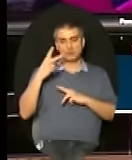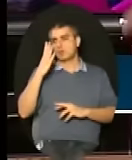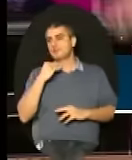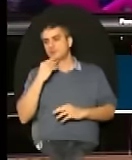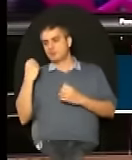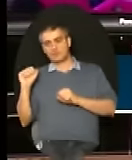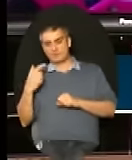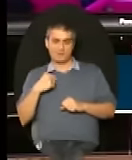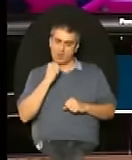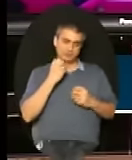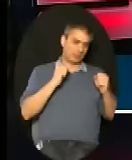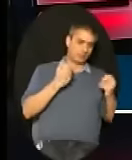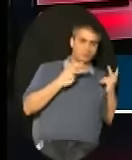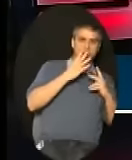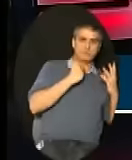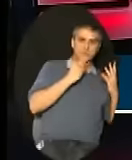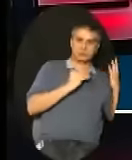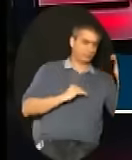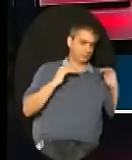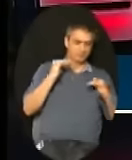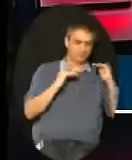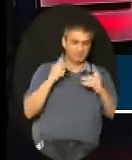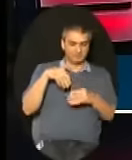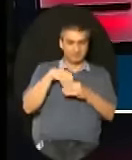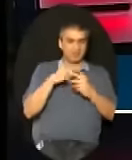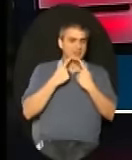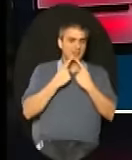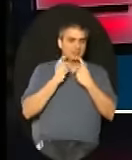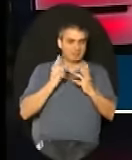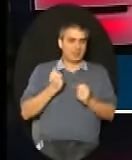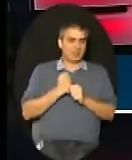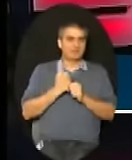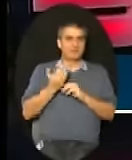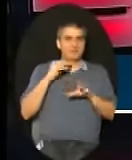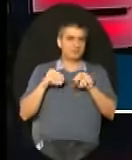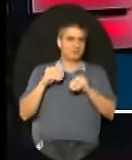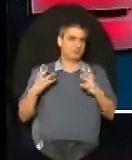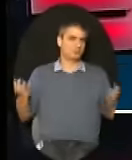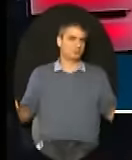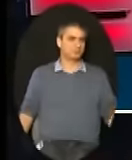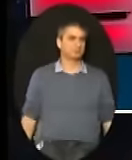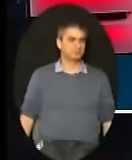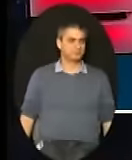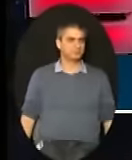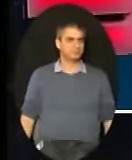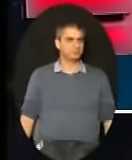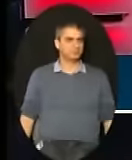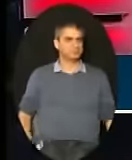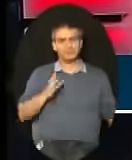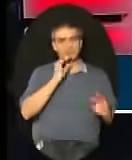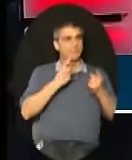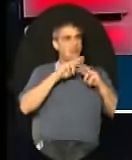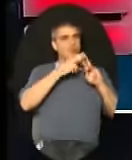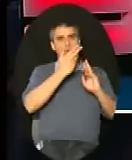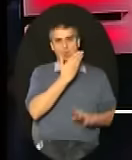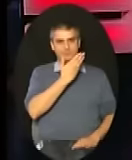יהודית מדמוקרטית, ולא יותר דמוקרטית מיהודית. אבל זה חלק מדיון שצריך להתקיים לפני בחירות. אוקיי, בואי נדבר עכשיו באמת על מה שקורה בעולם,